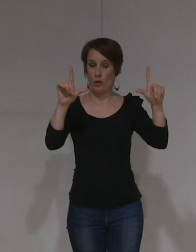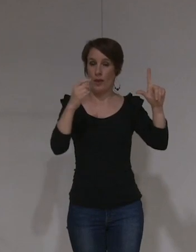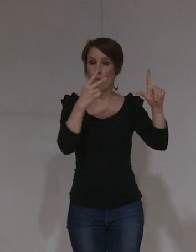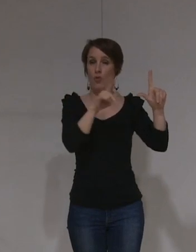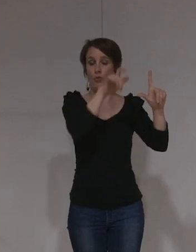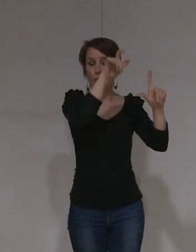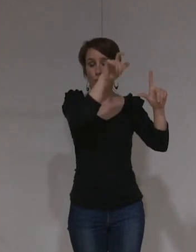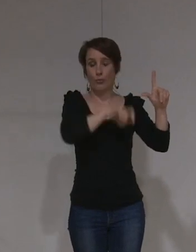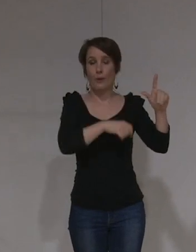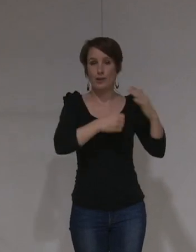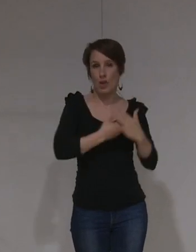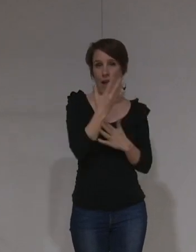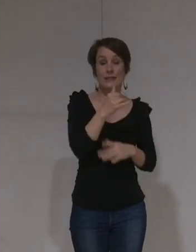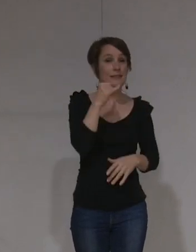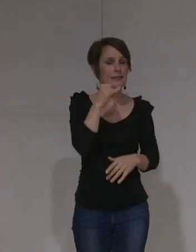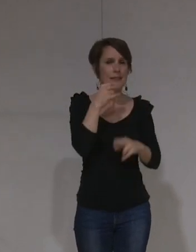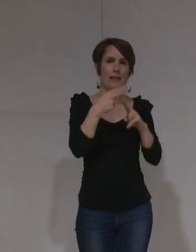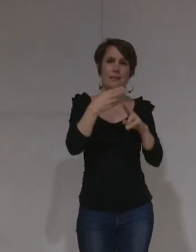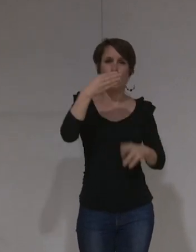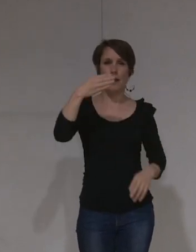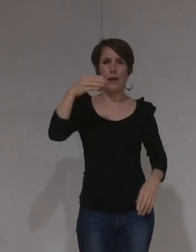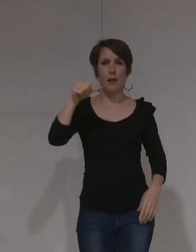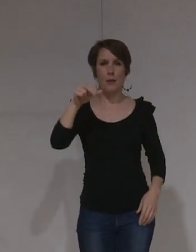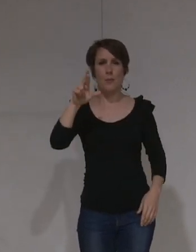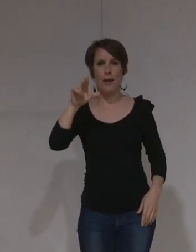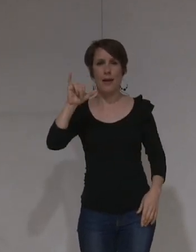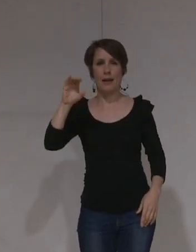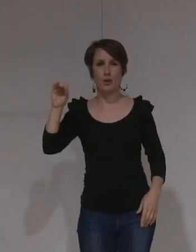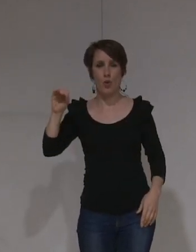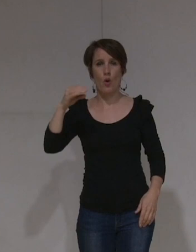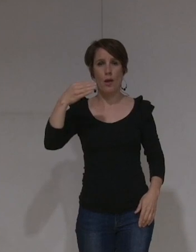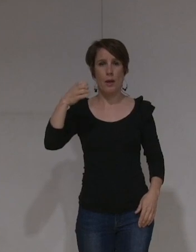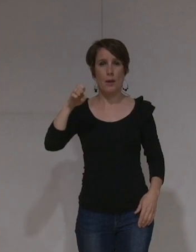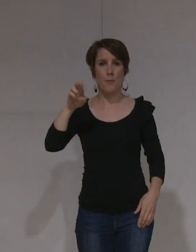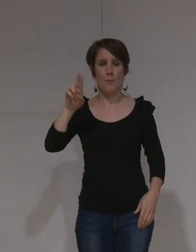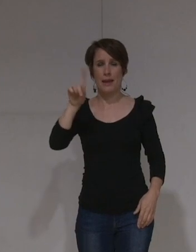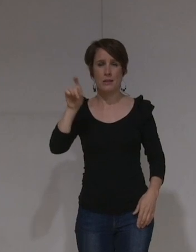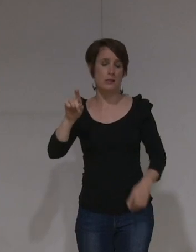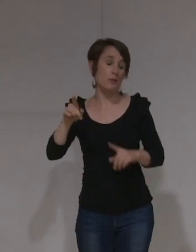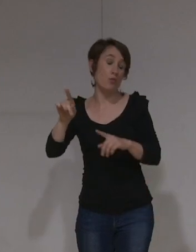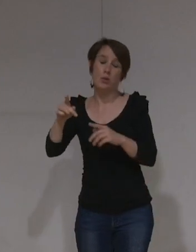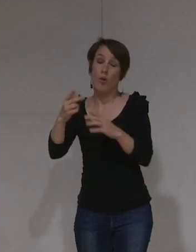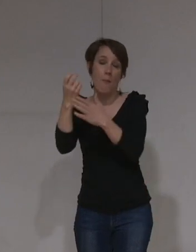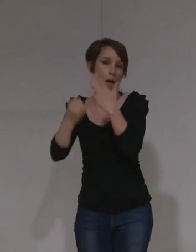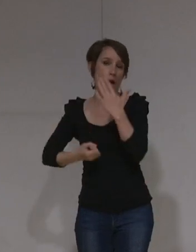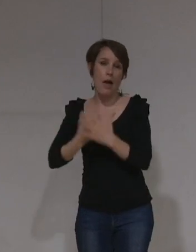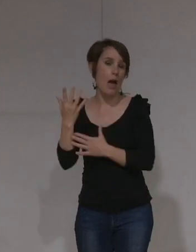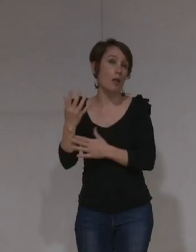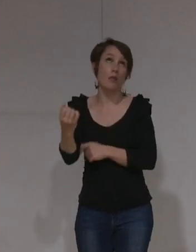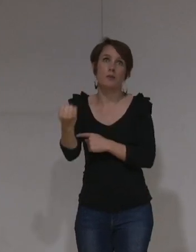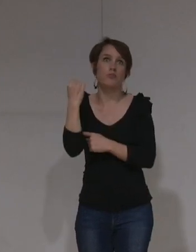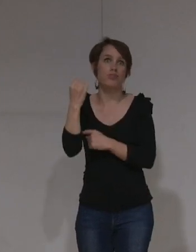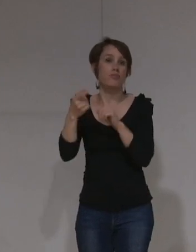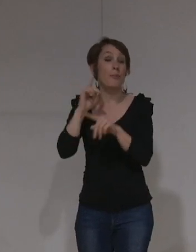Merz qui est considéré comme un des plus grand artiste italien de la 2uxè moitié du 20e siècle alors ne pensez pas que je fais partie d'une filière